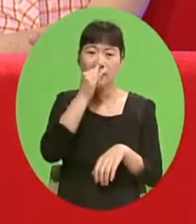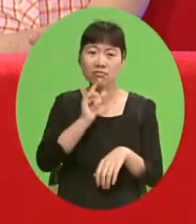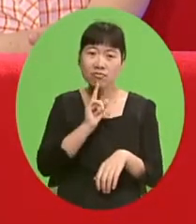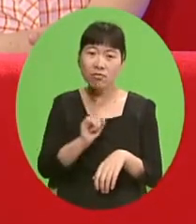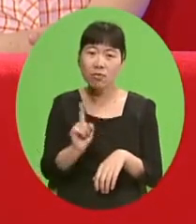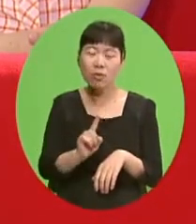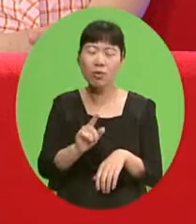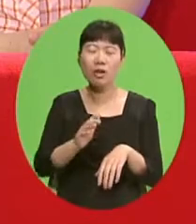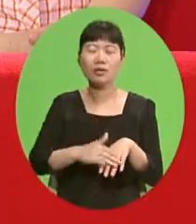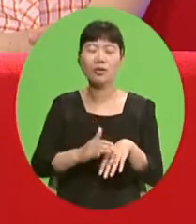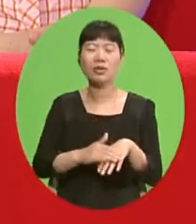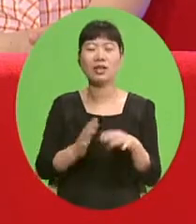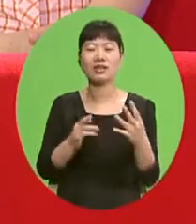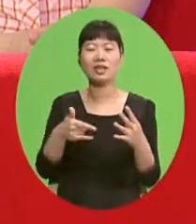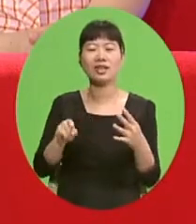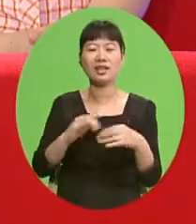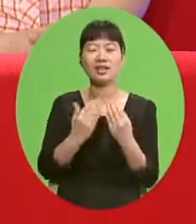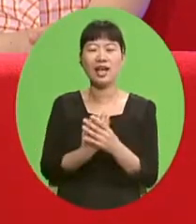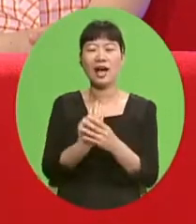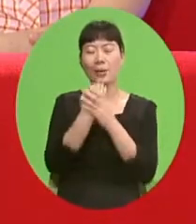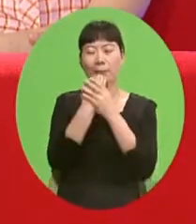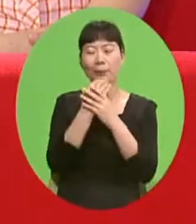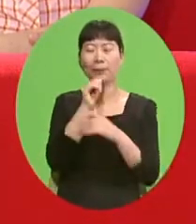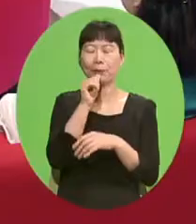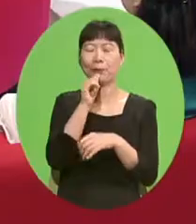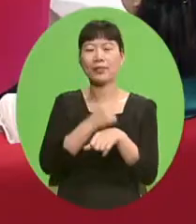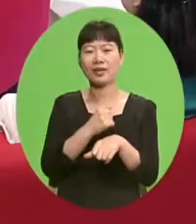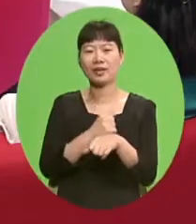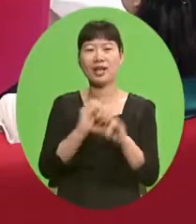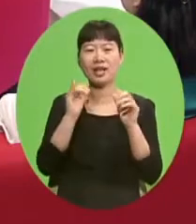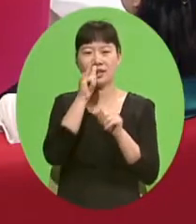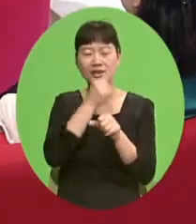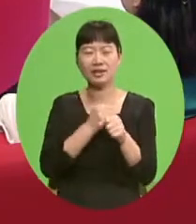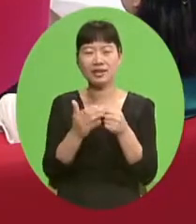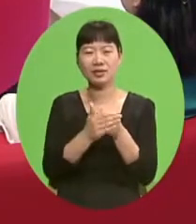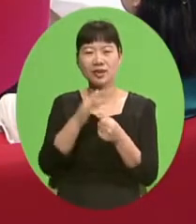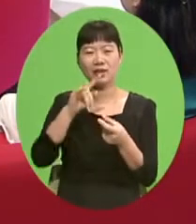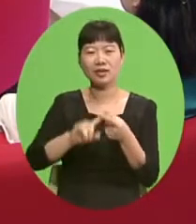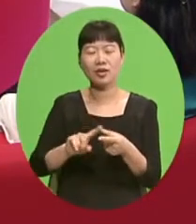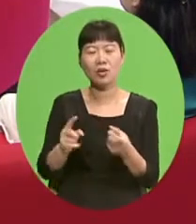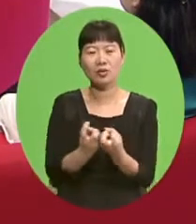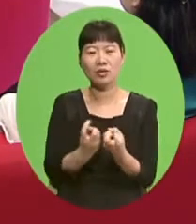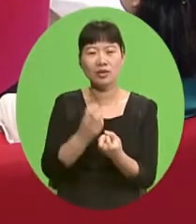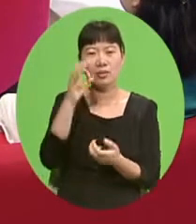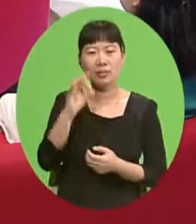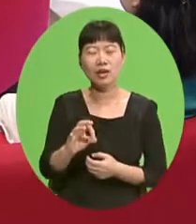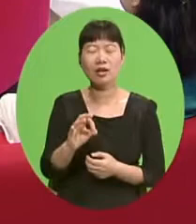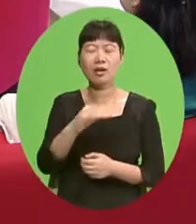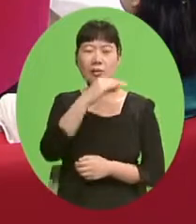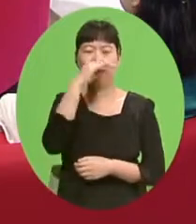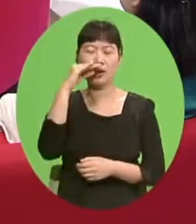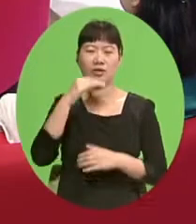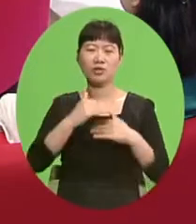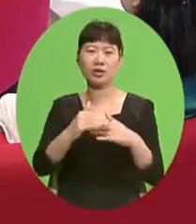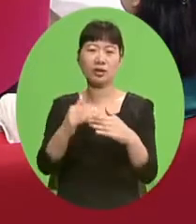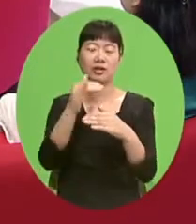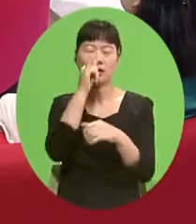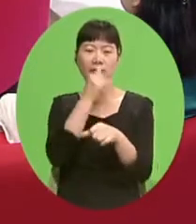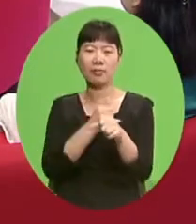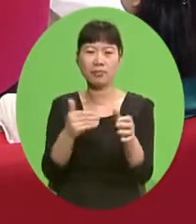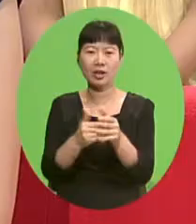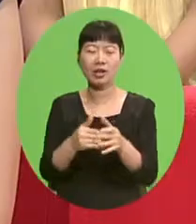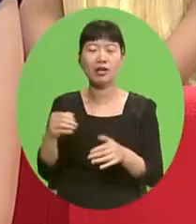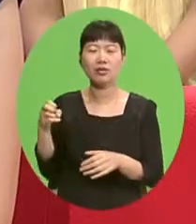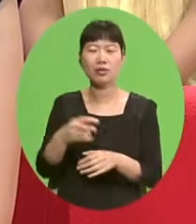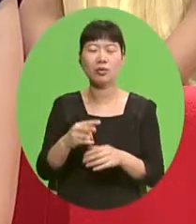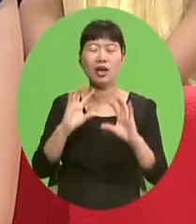근데 이 손가락 네 개를 막다 집어넣고 쭉쭉쭉 빠는 애들도 있거든요. 그래서 이것은 어떻게 보면 정상적인 과정이긴 해요.